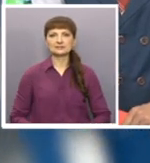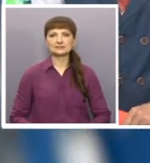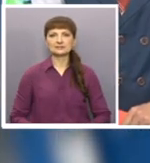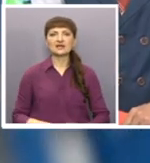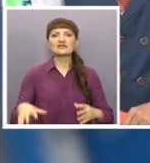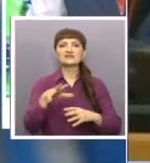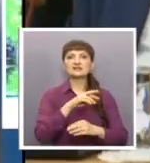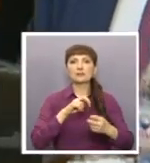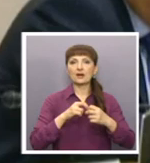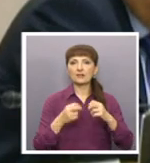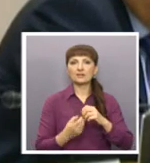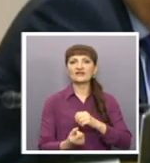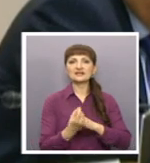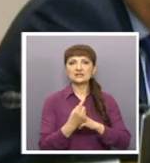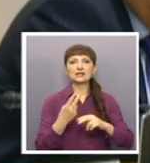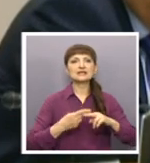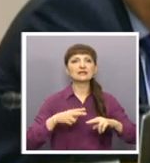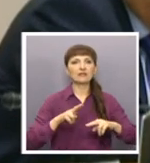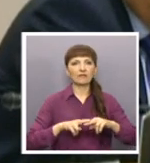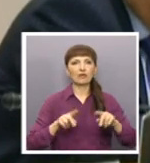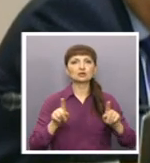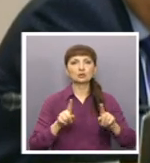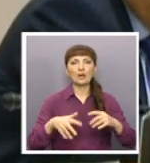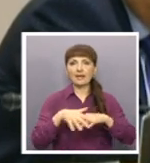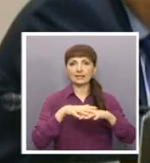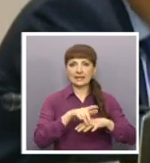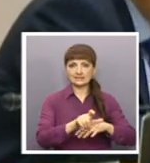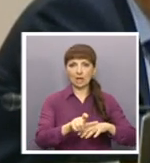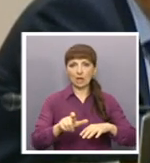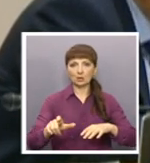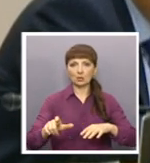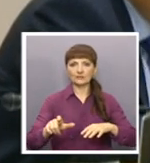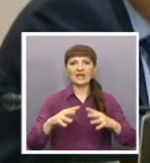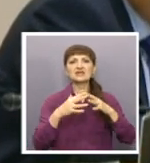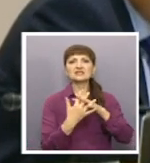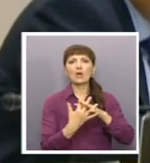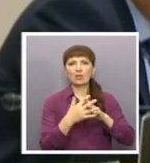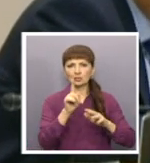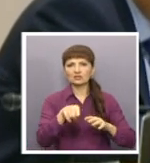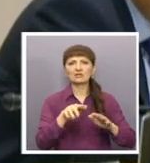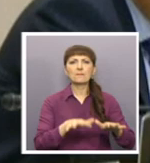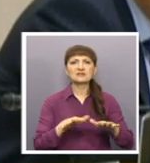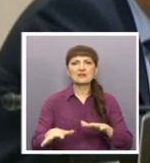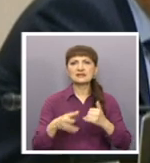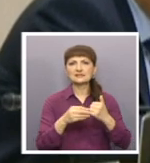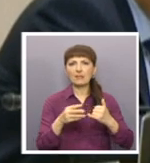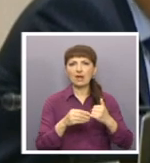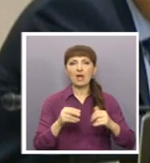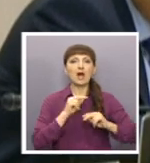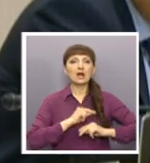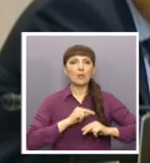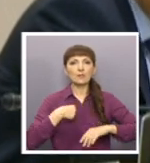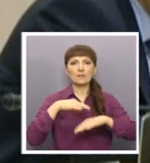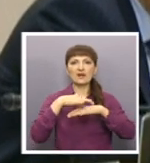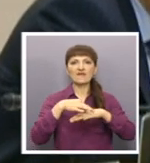Все проблемы возникли из-за того, что населению, сельхозникам на местах по земле работу мы не